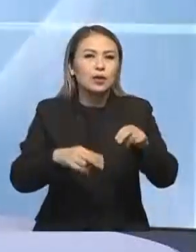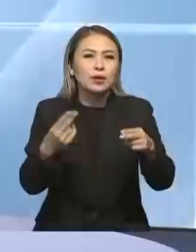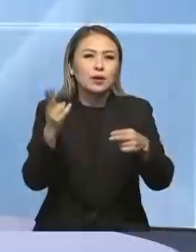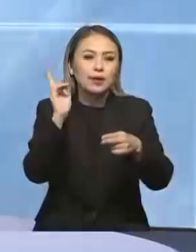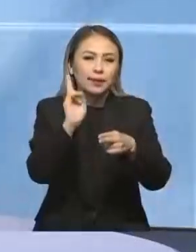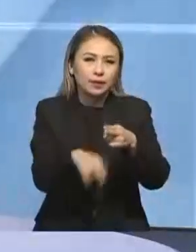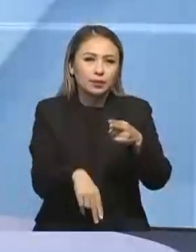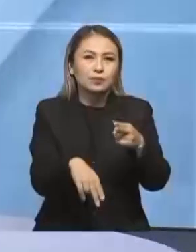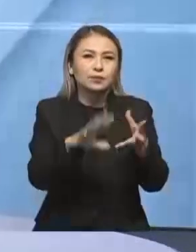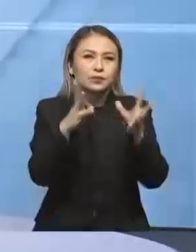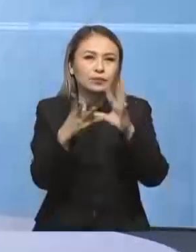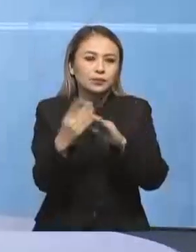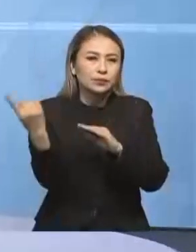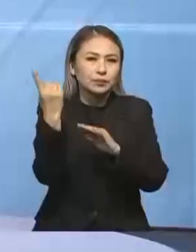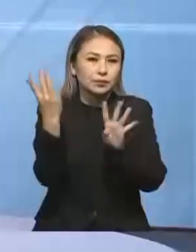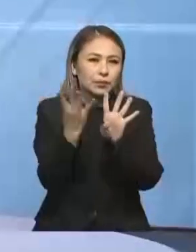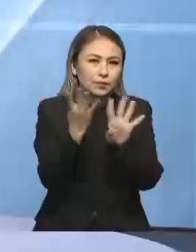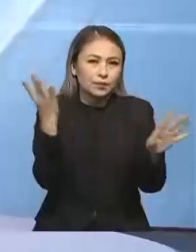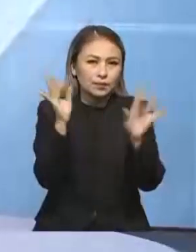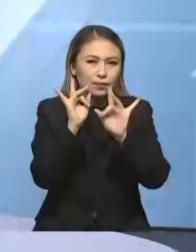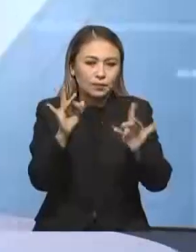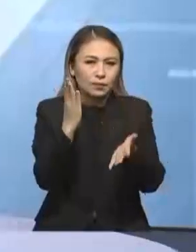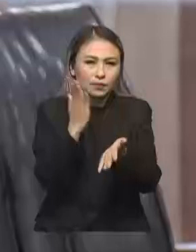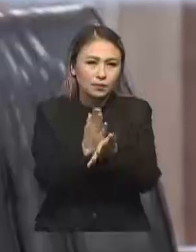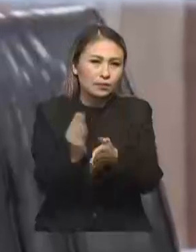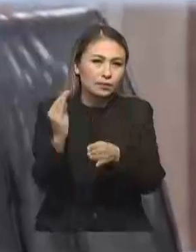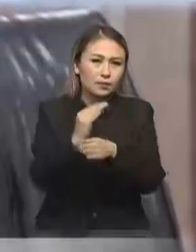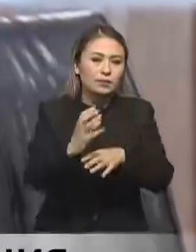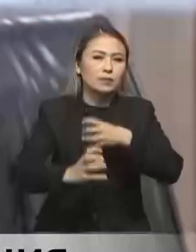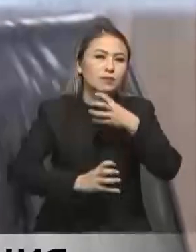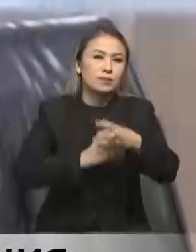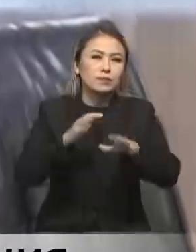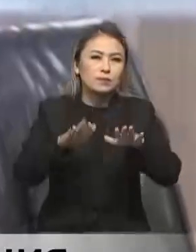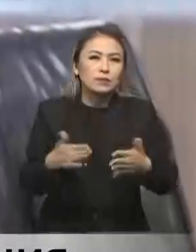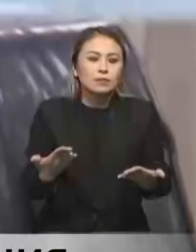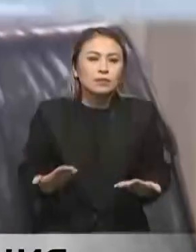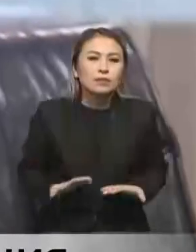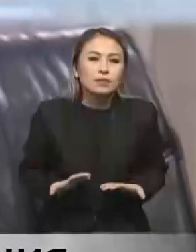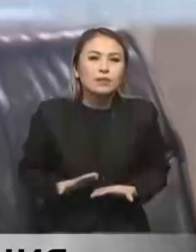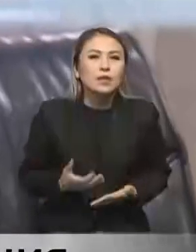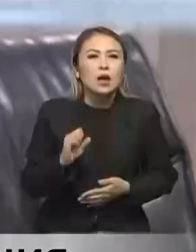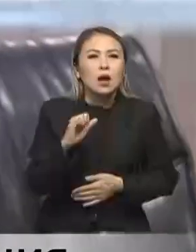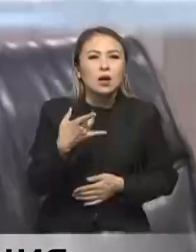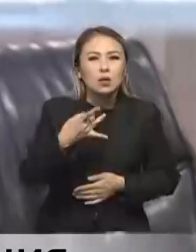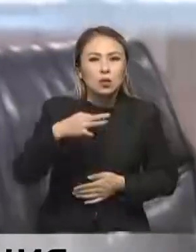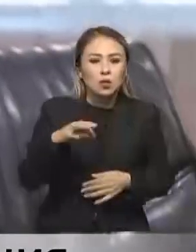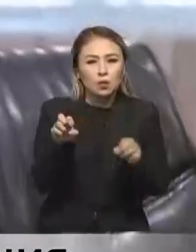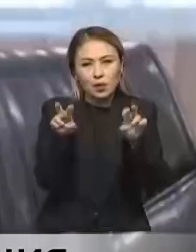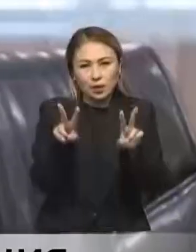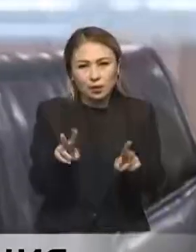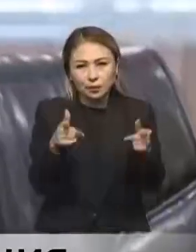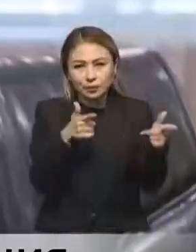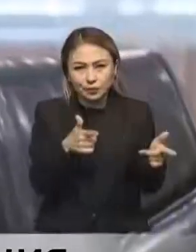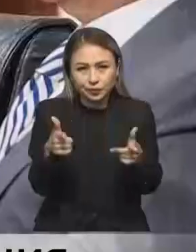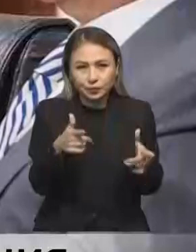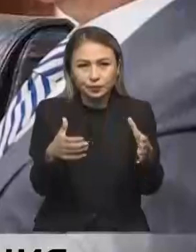құрылысы аяқталып, жобаның бірінші кезеңін пайдалануға беру көзделіп отыр. Сонымен қатар халықаралық стандарттар бойынша агро мамандарды даярлау